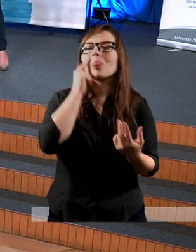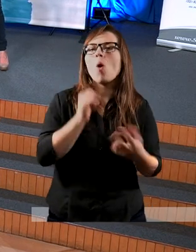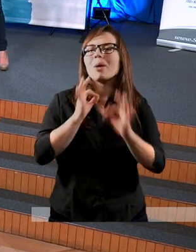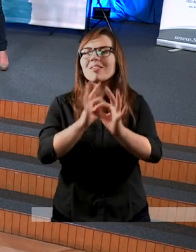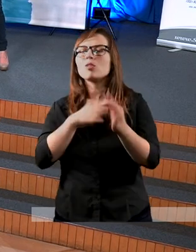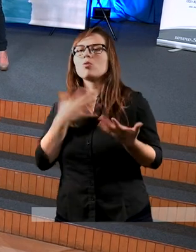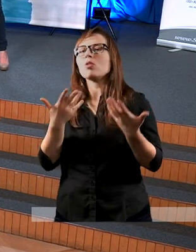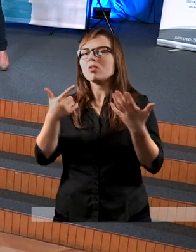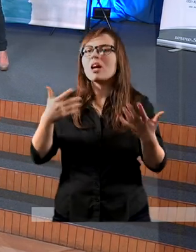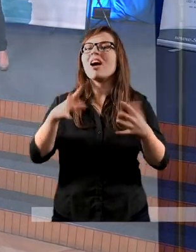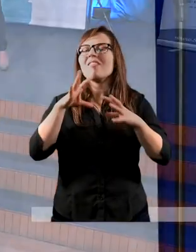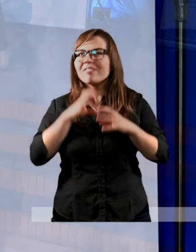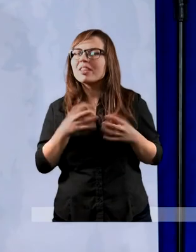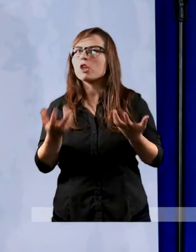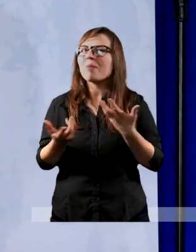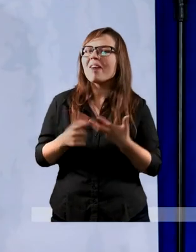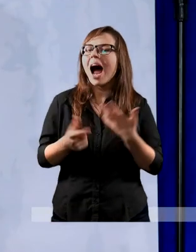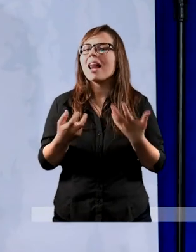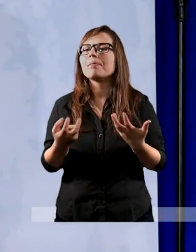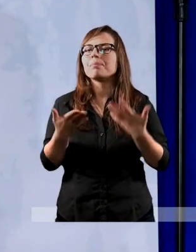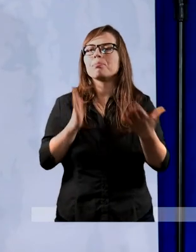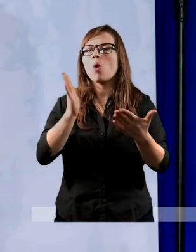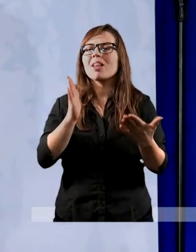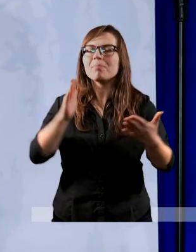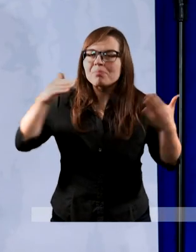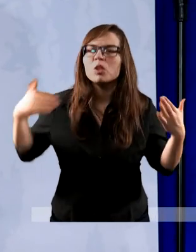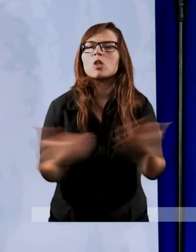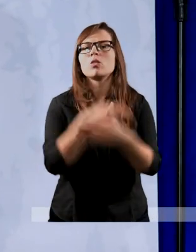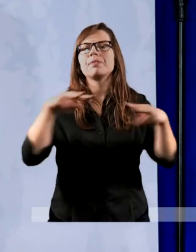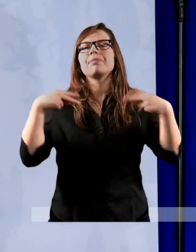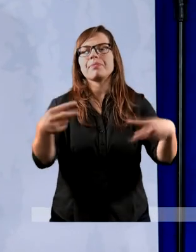wino, wytrzymywałam. A potem znowu.